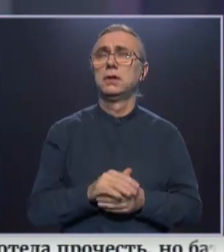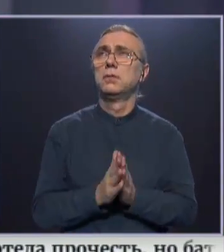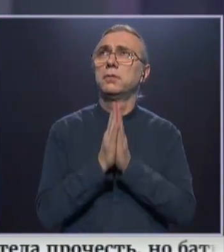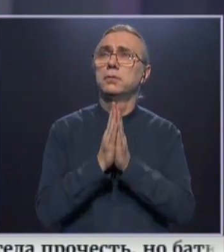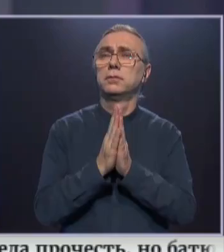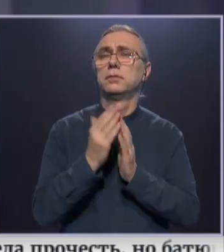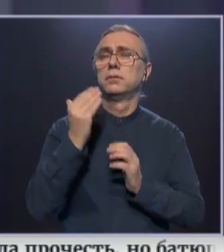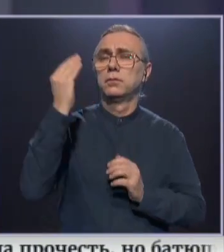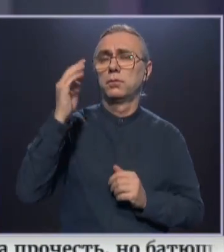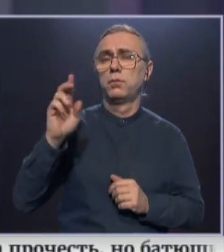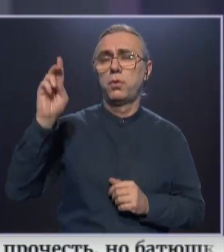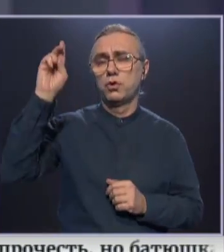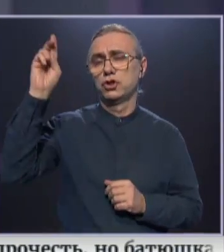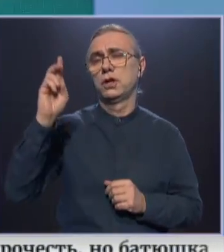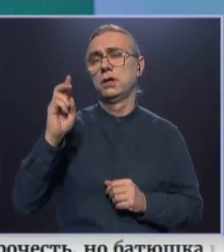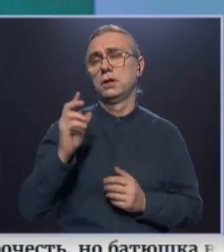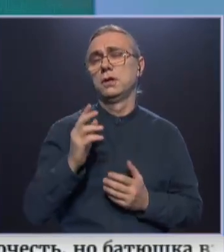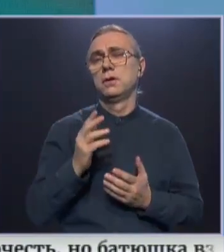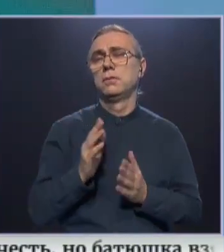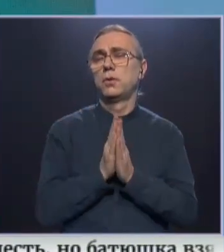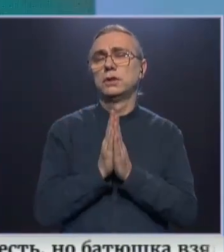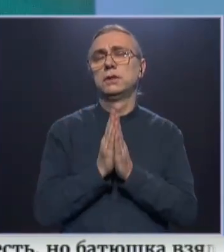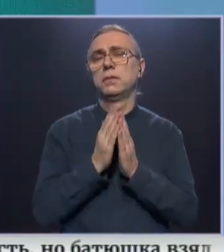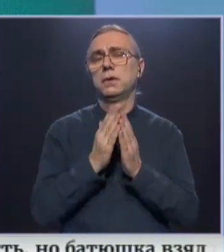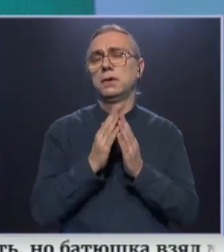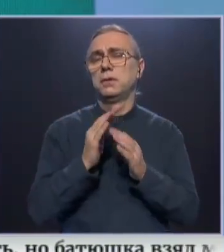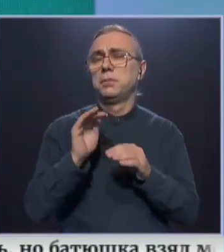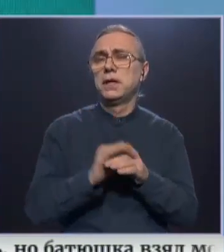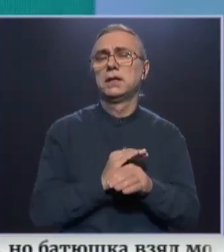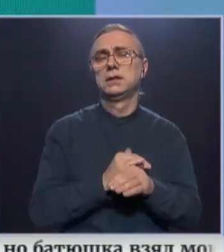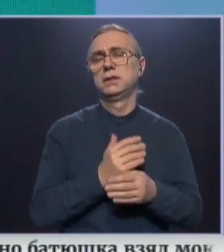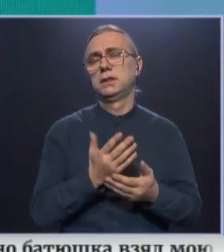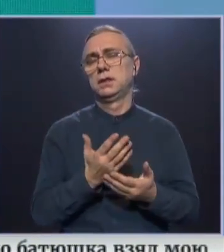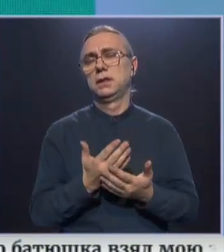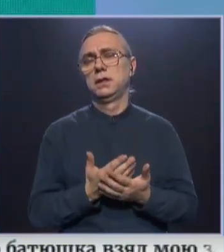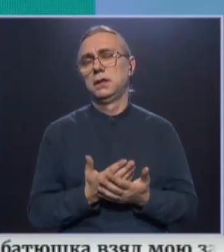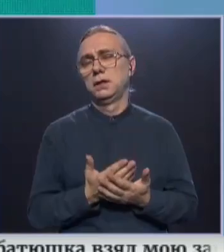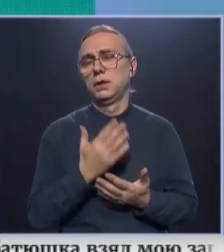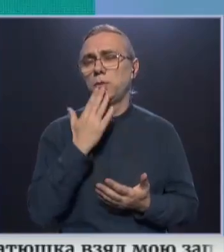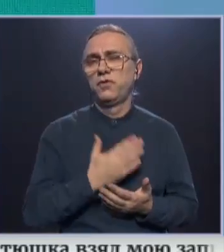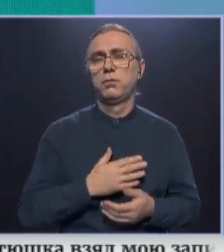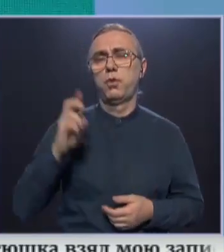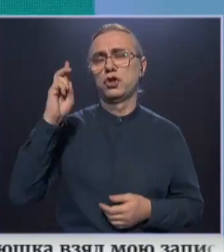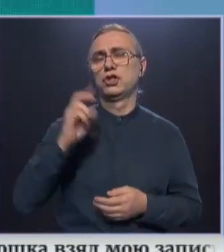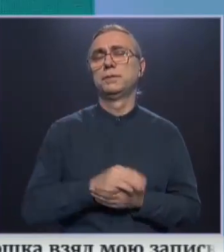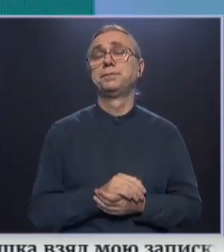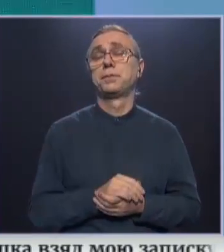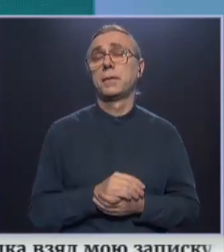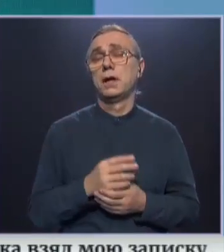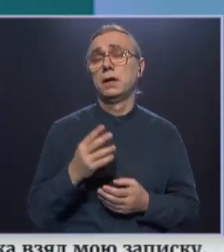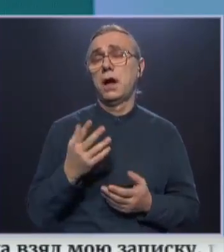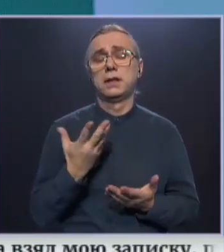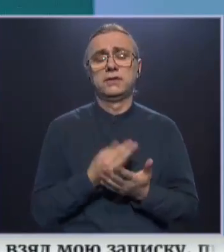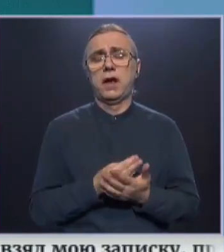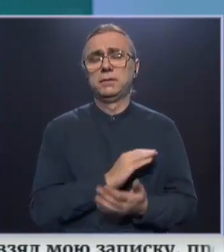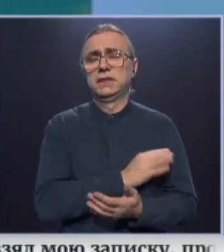взываем к милости Божией, к любви Божией, а не к своим каким-то там силам молитвенным. Смиренно надо молиться, тем